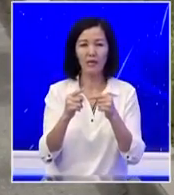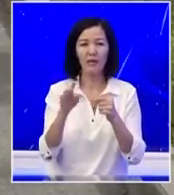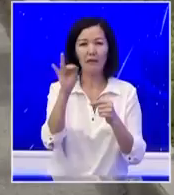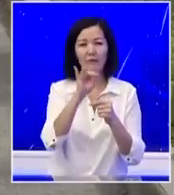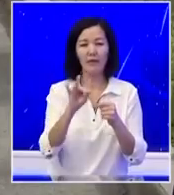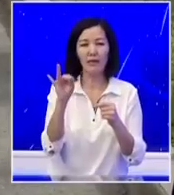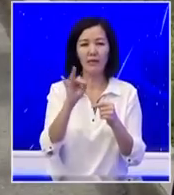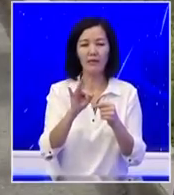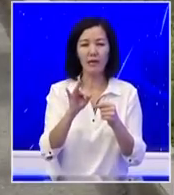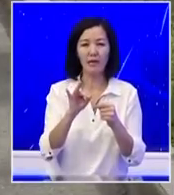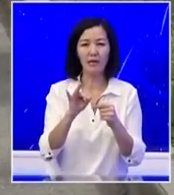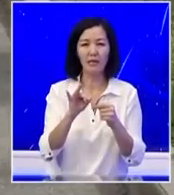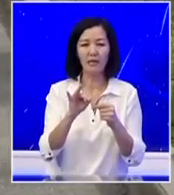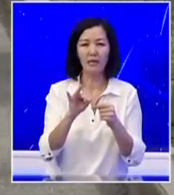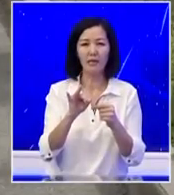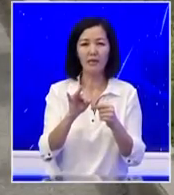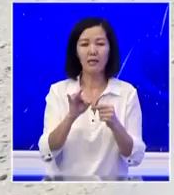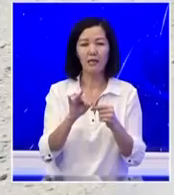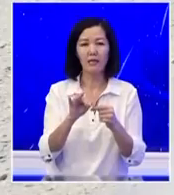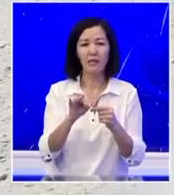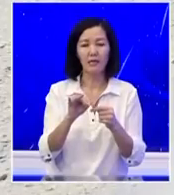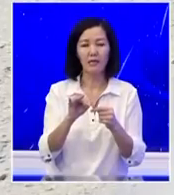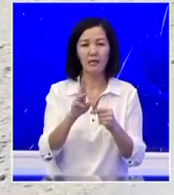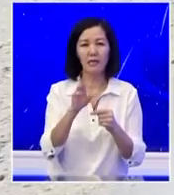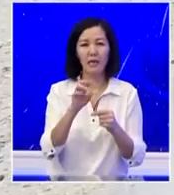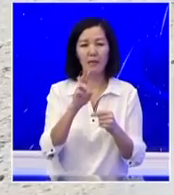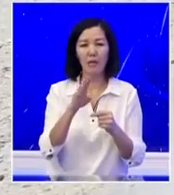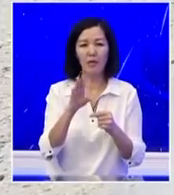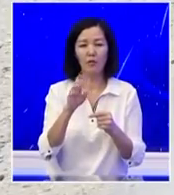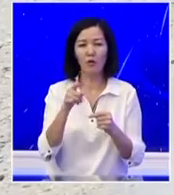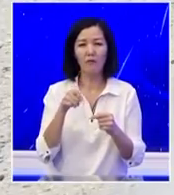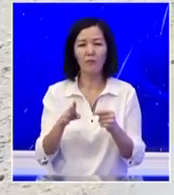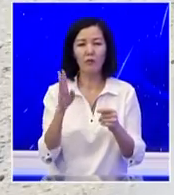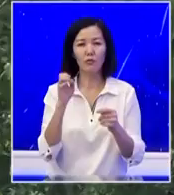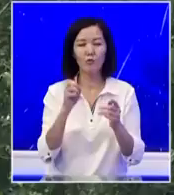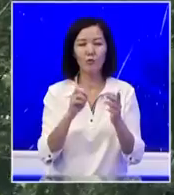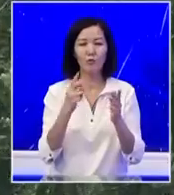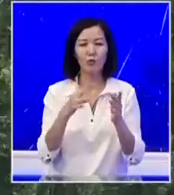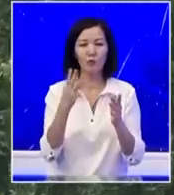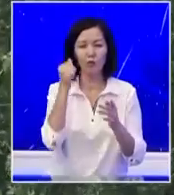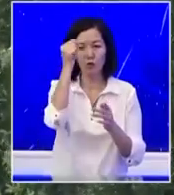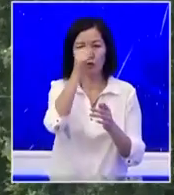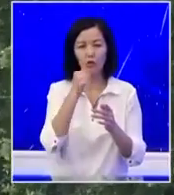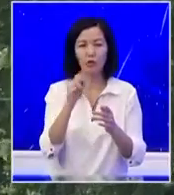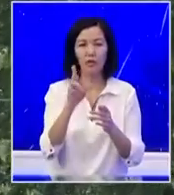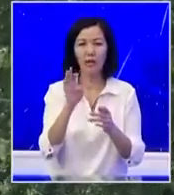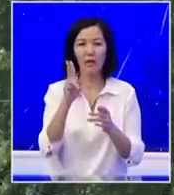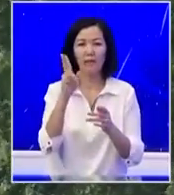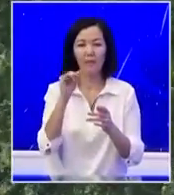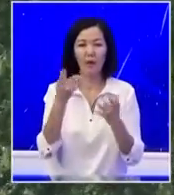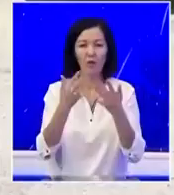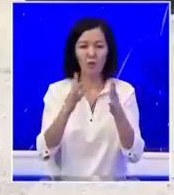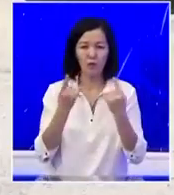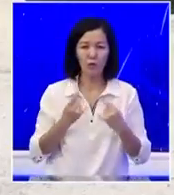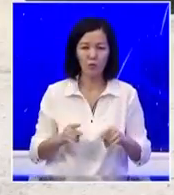тарихындағы шоқтығы биік мұра қатарында. Кемел Тоқаев 1923 жылы Қаратал ауданына қарасты Кәлпе ауылында дүниеге